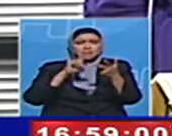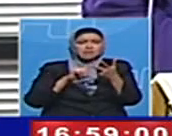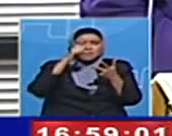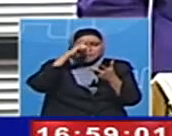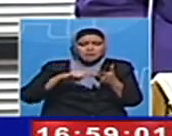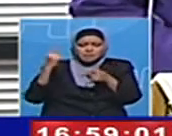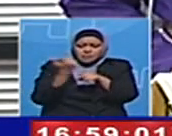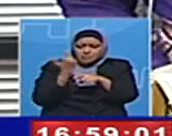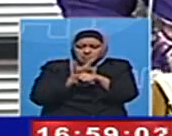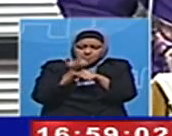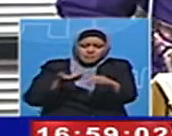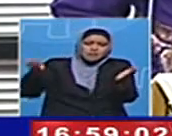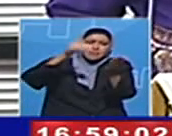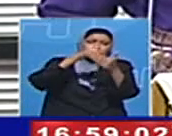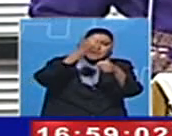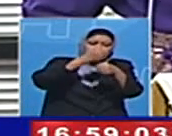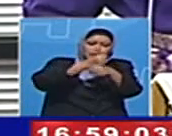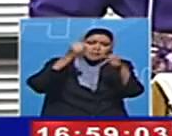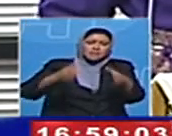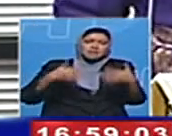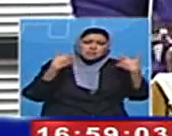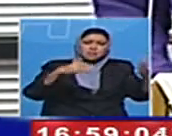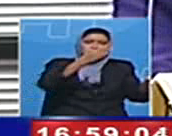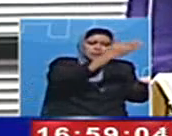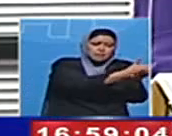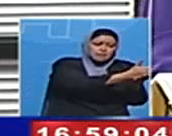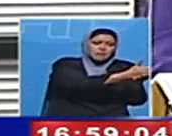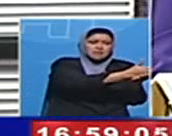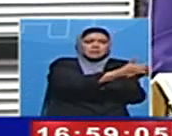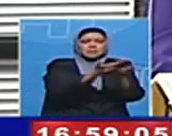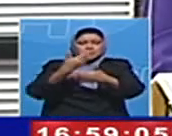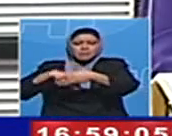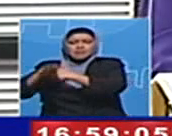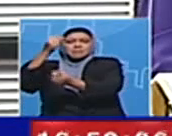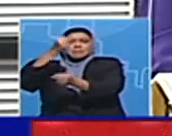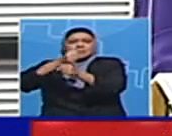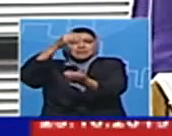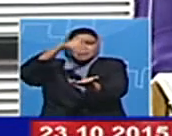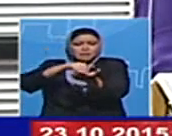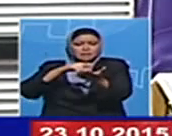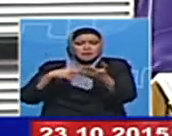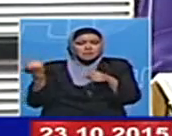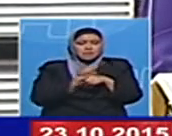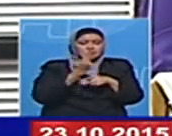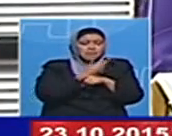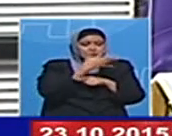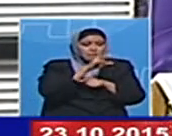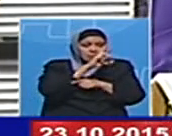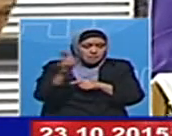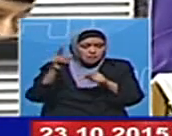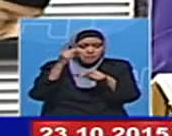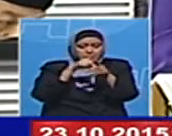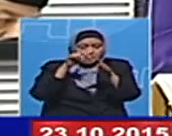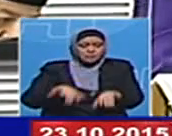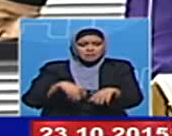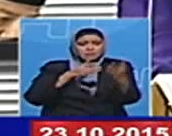melatih semula pekerja yang telah diberhentikan dan kedua melatih 15.000 peserta melalui program